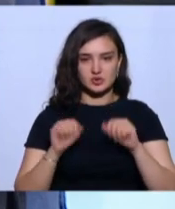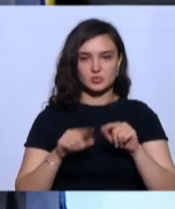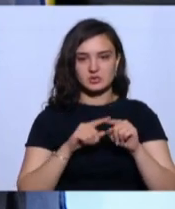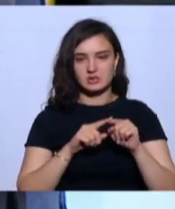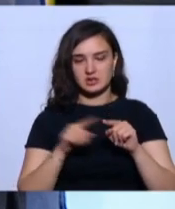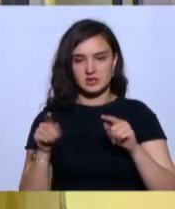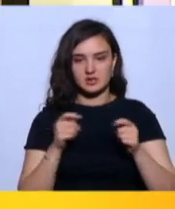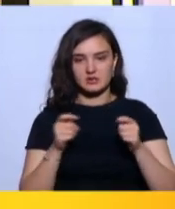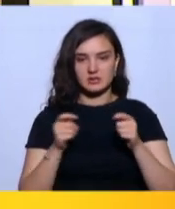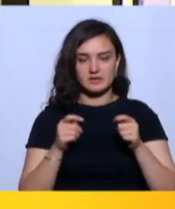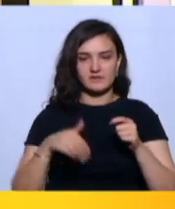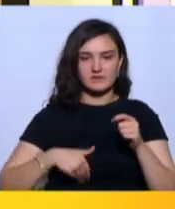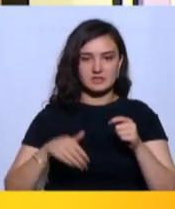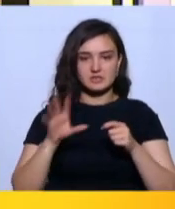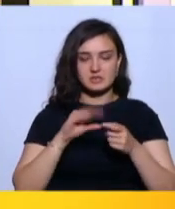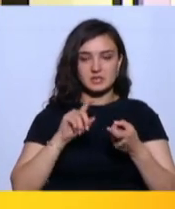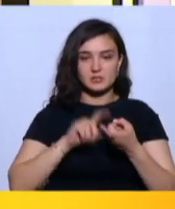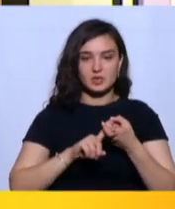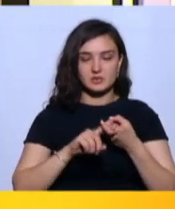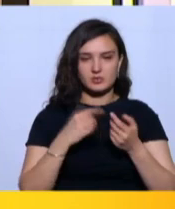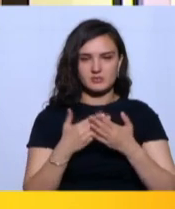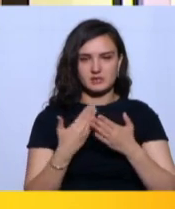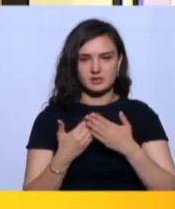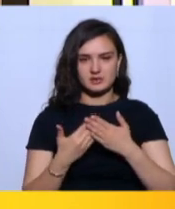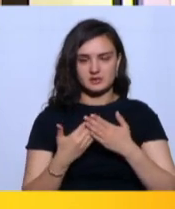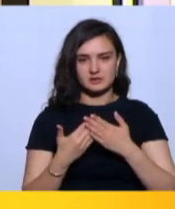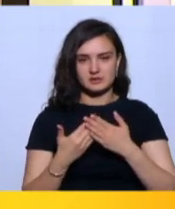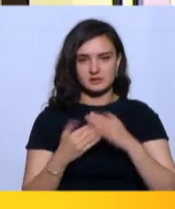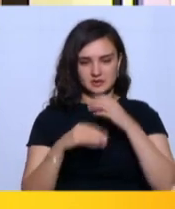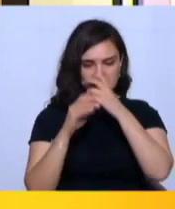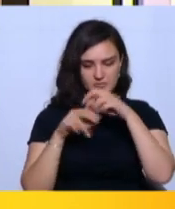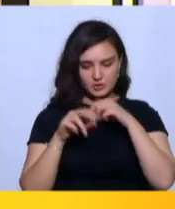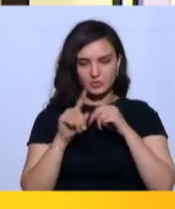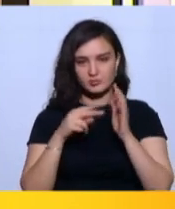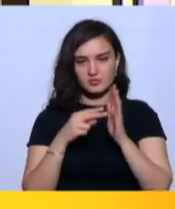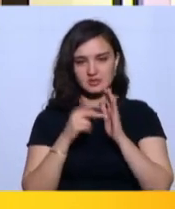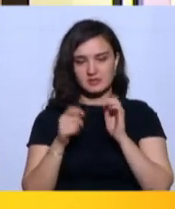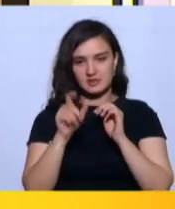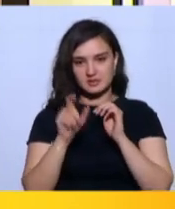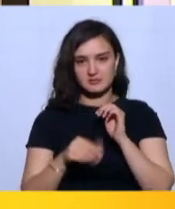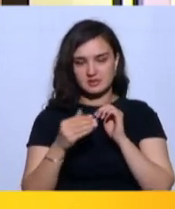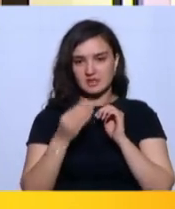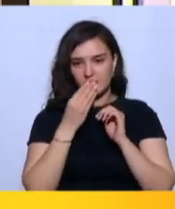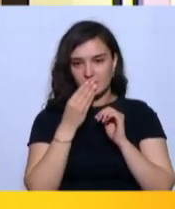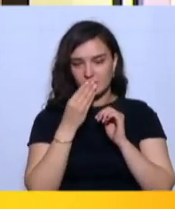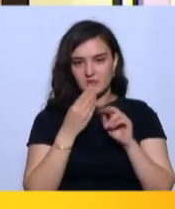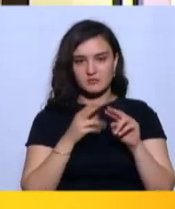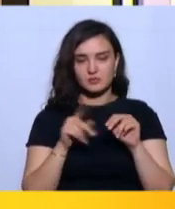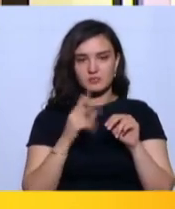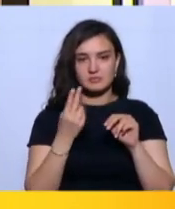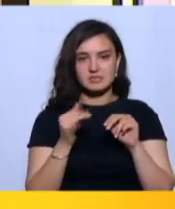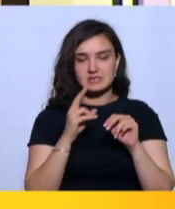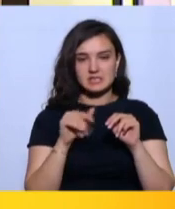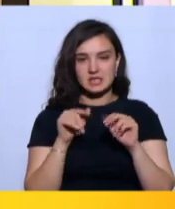შეუძლია ღვიძლს, ბევრად არის დამოკიდებული, მაგალითად, ლაბორატორიულად რო შეფასდება ადამიანის ნაკლებობა, იმიტომ რომ